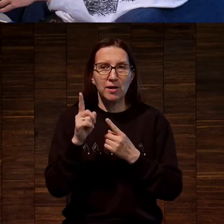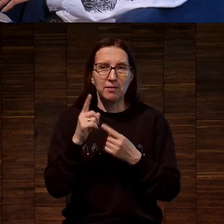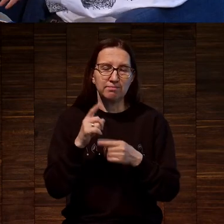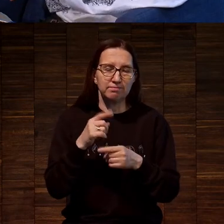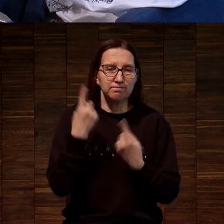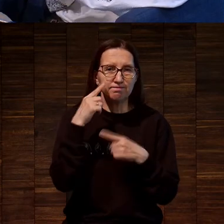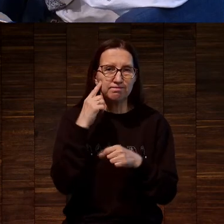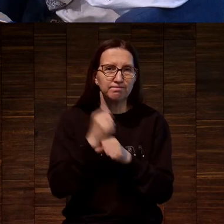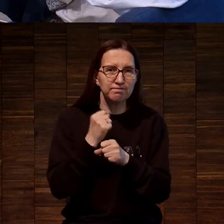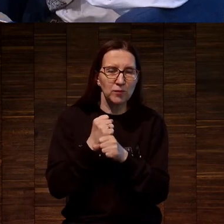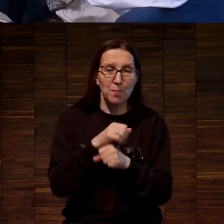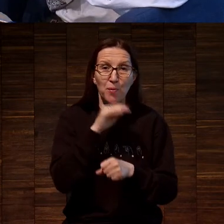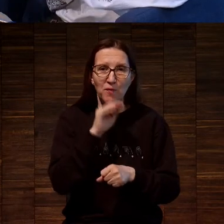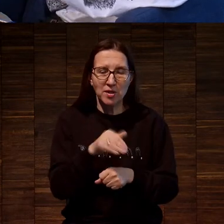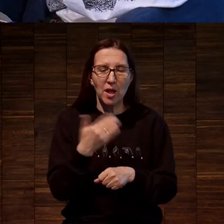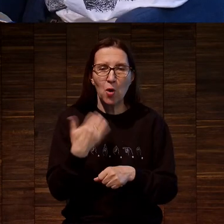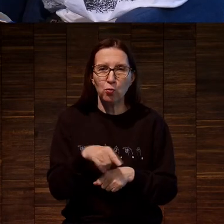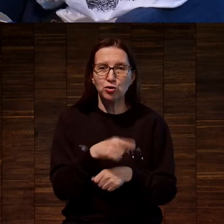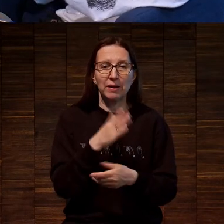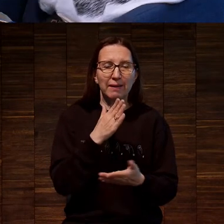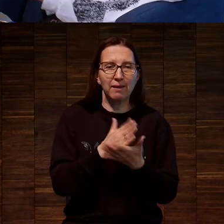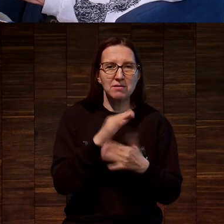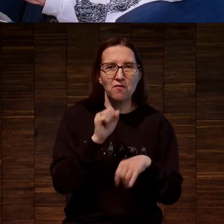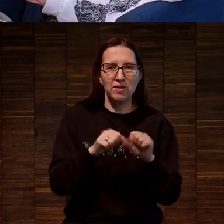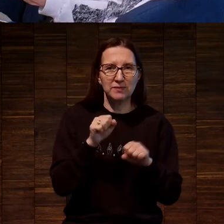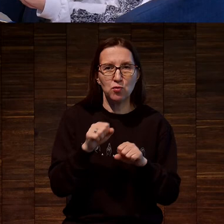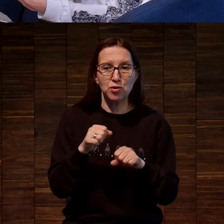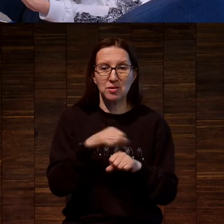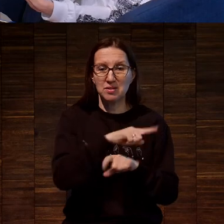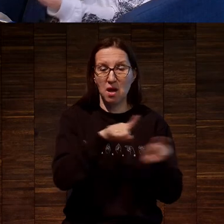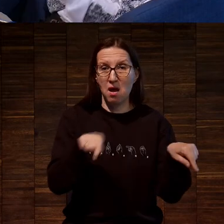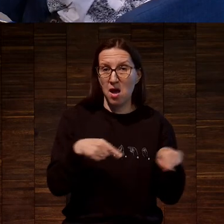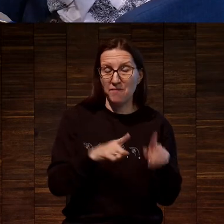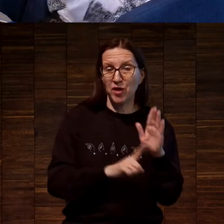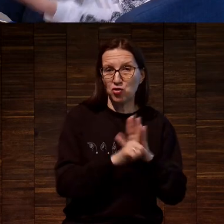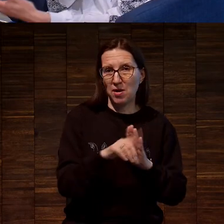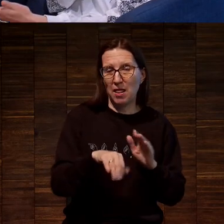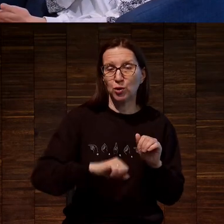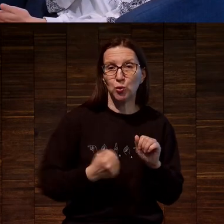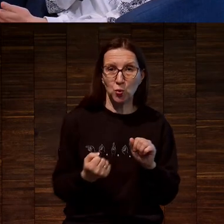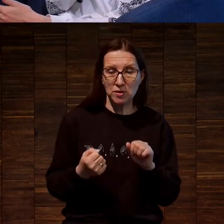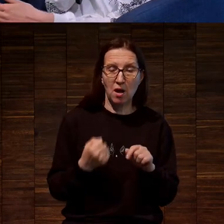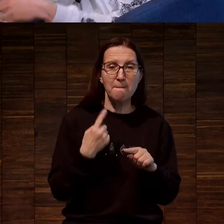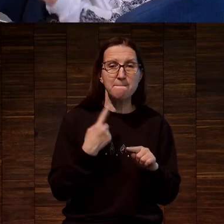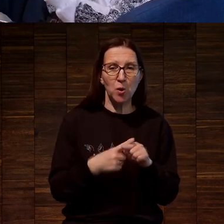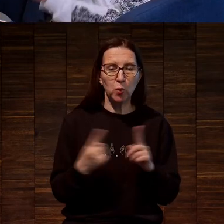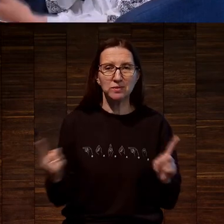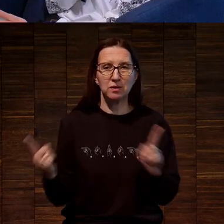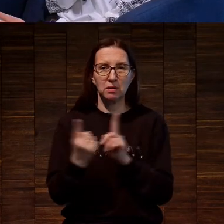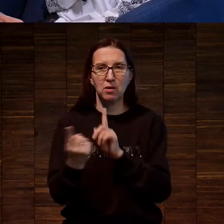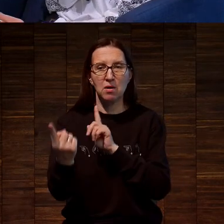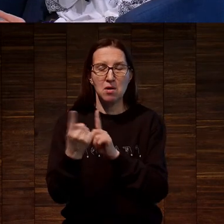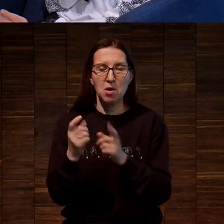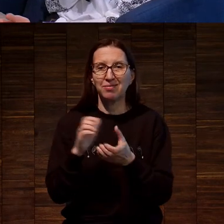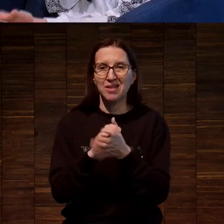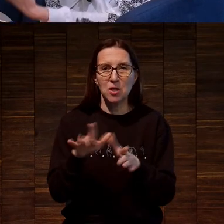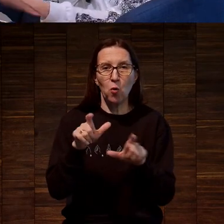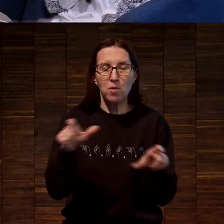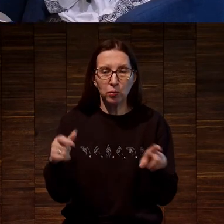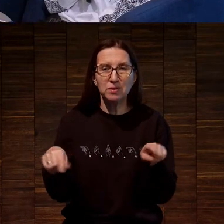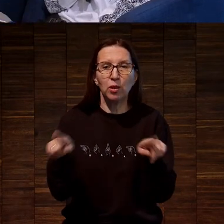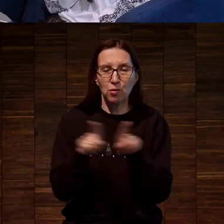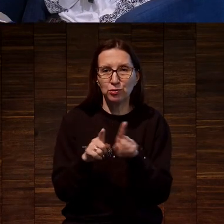поле, для них это возможность при поддержке друзей, которые приходят, одновременно столкнуться с незнакомым